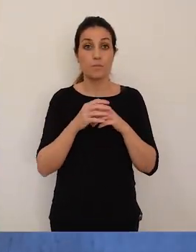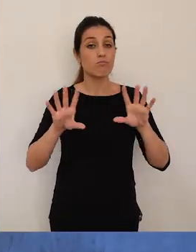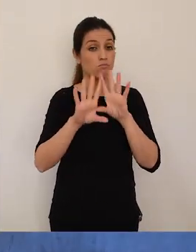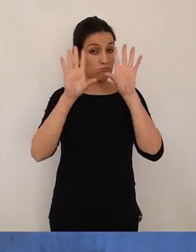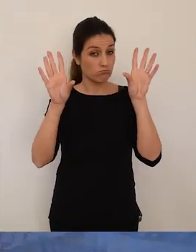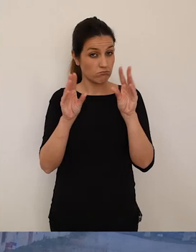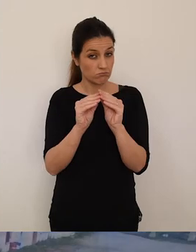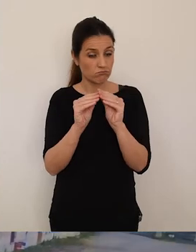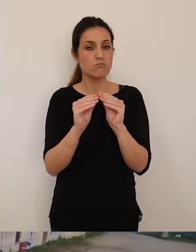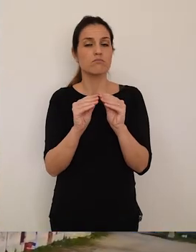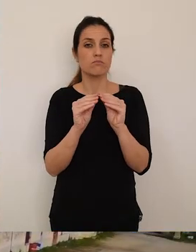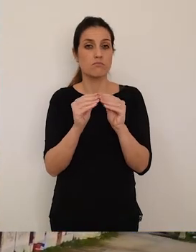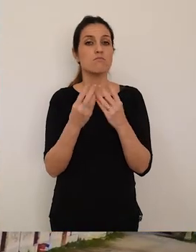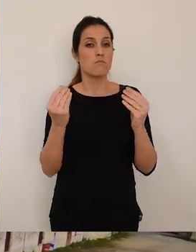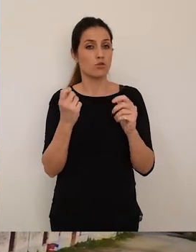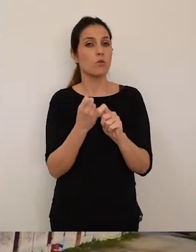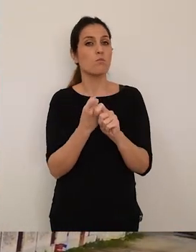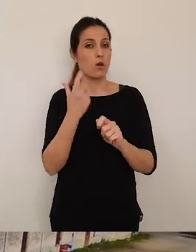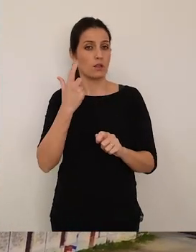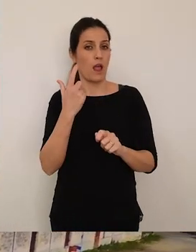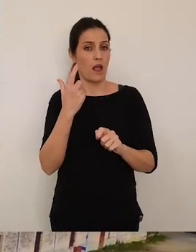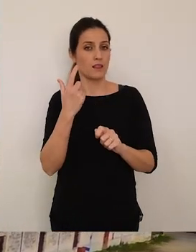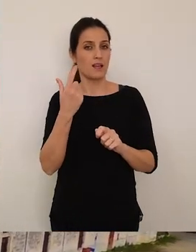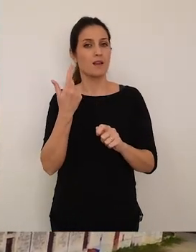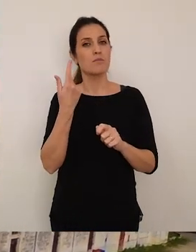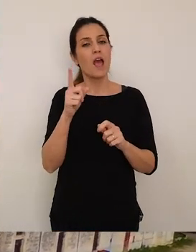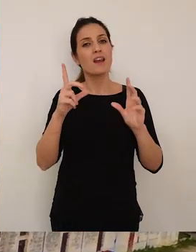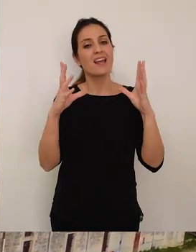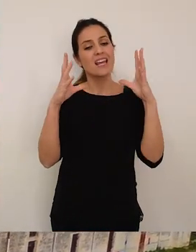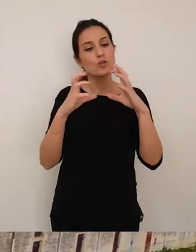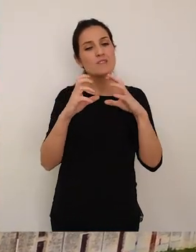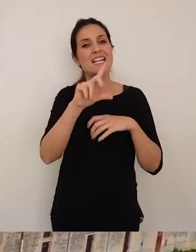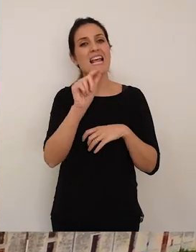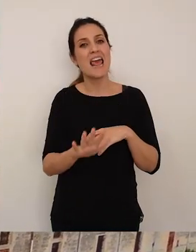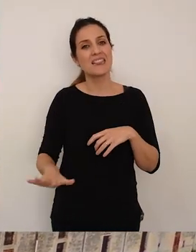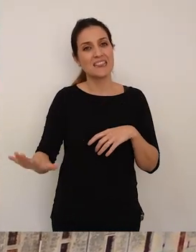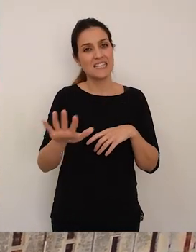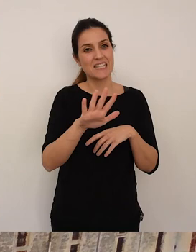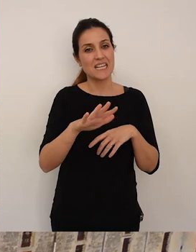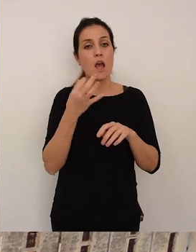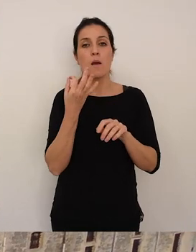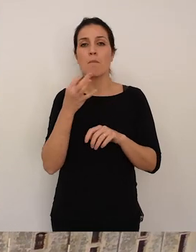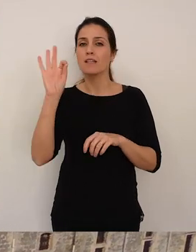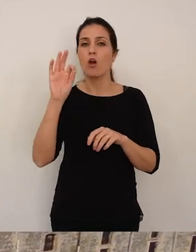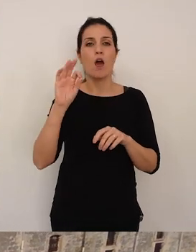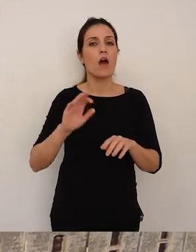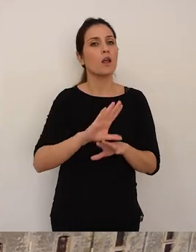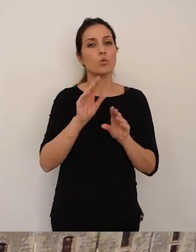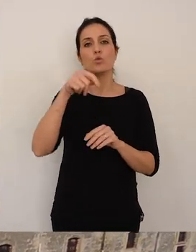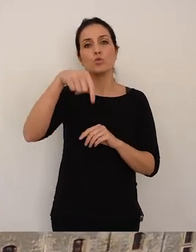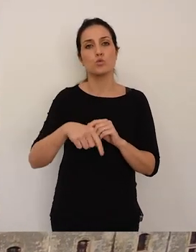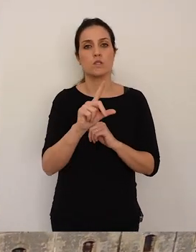Il complesso è un monumento rappresentativo dell'archeologia industriale salentina, in particolar modo dell'intero Sud